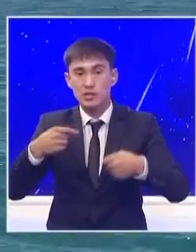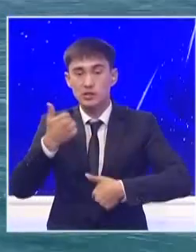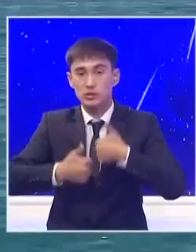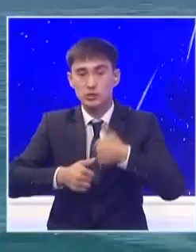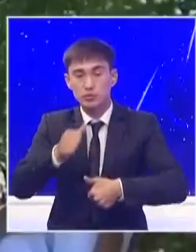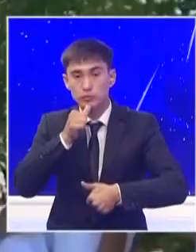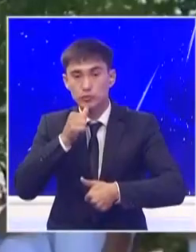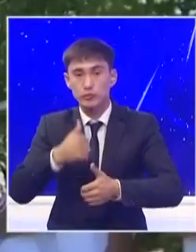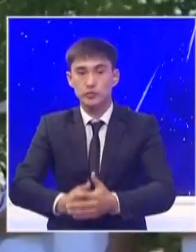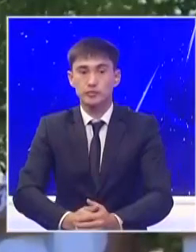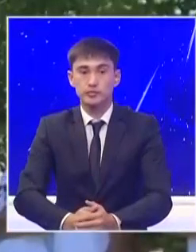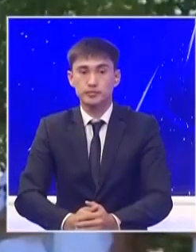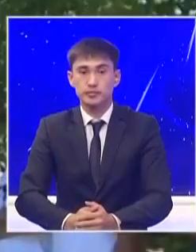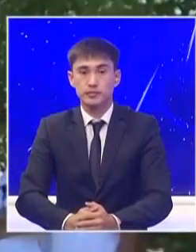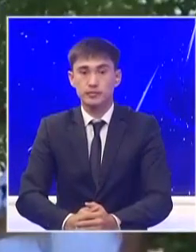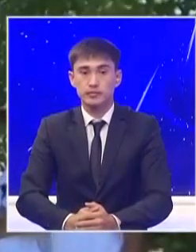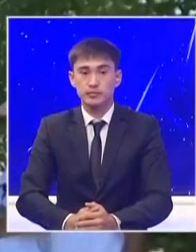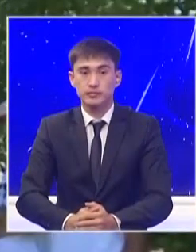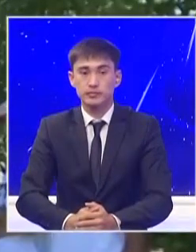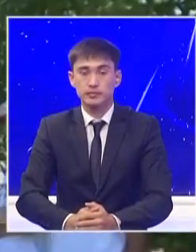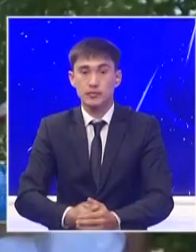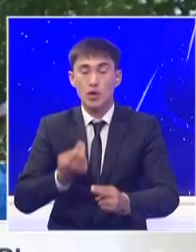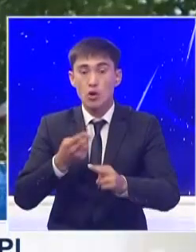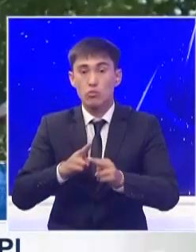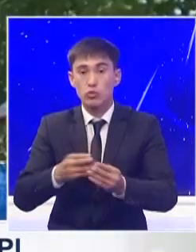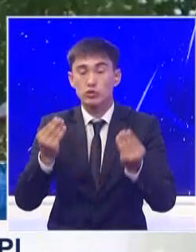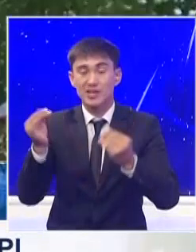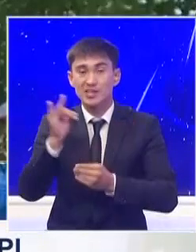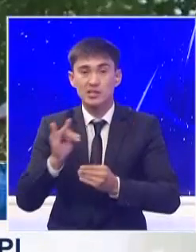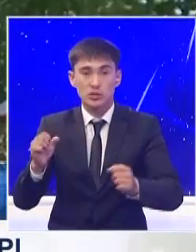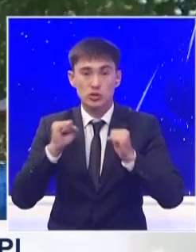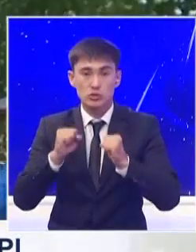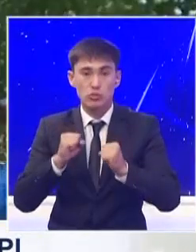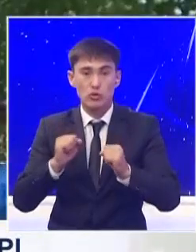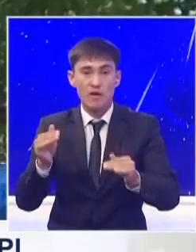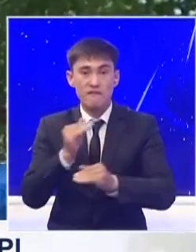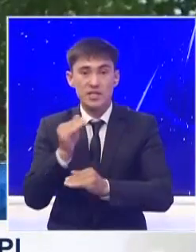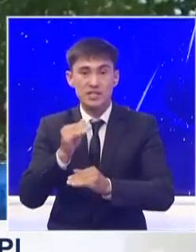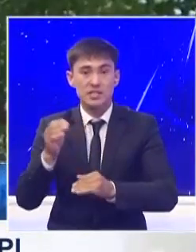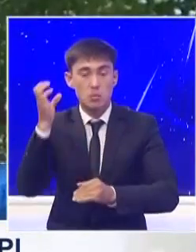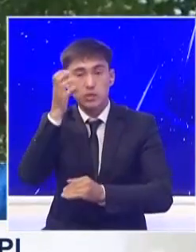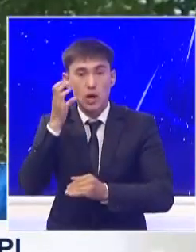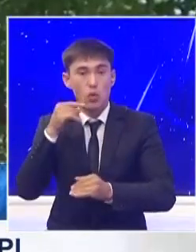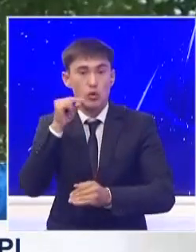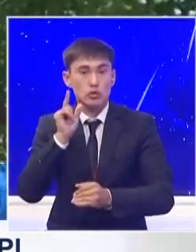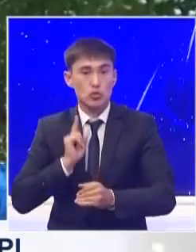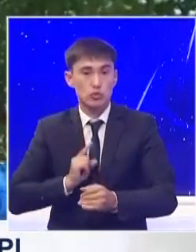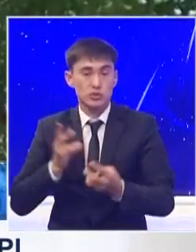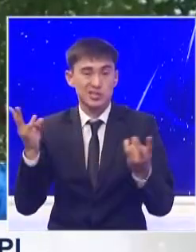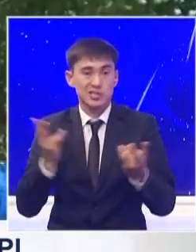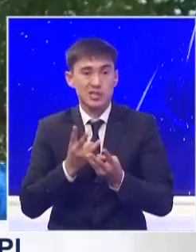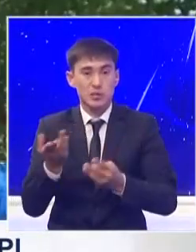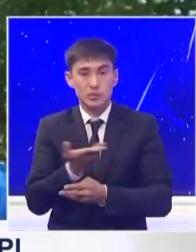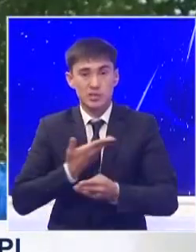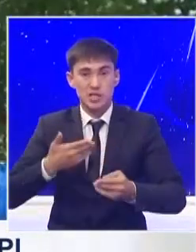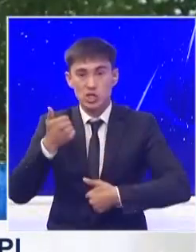түсті. Это увлекательный вид спорта. Бұл өте қызықты спорт түрі. Физикалық және психологиялық төзімділікті қажет етеді.